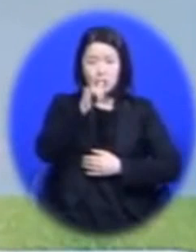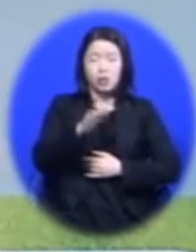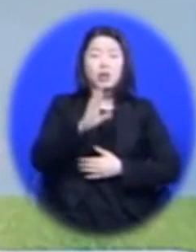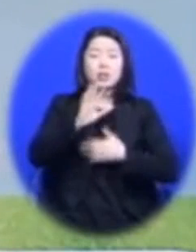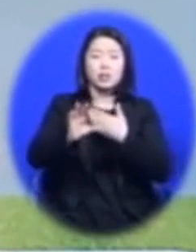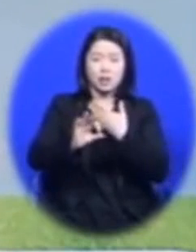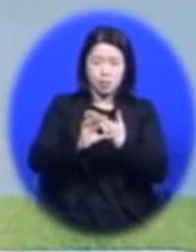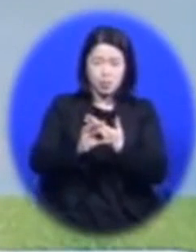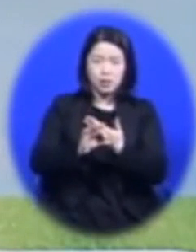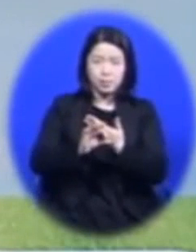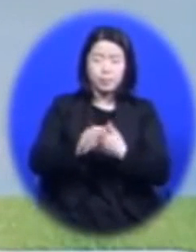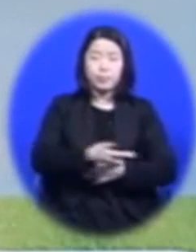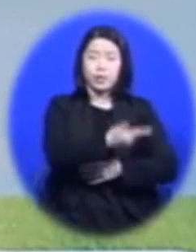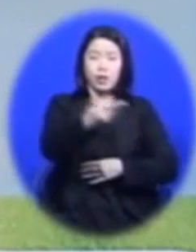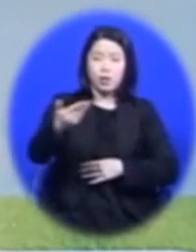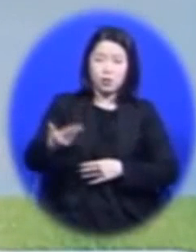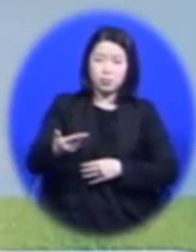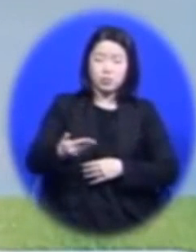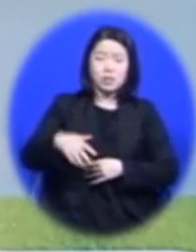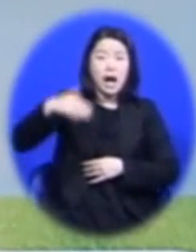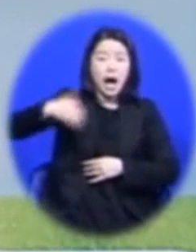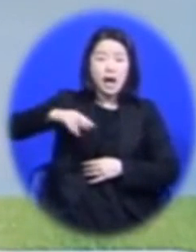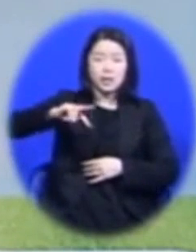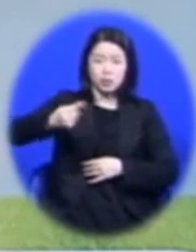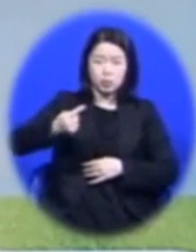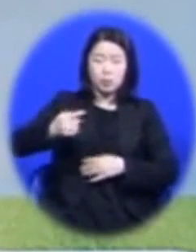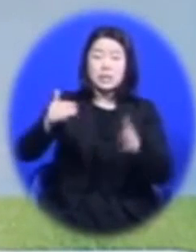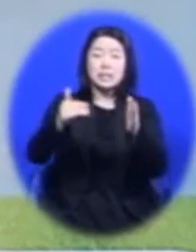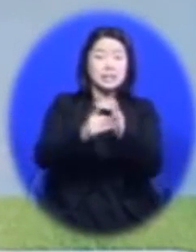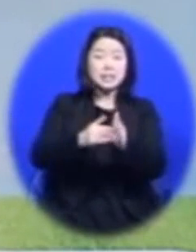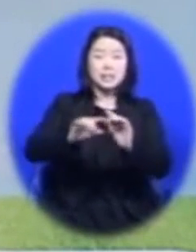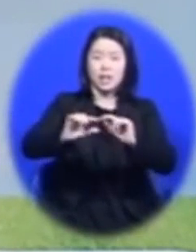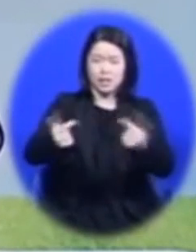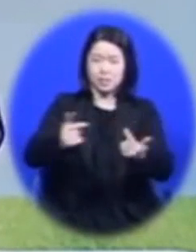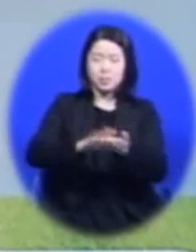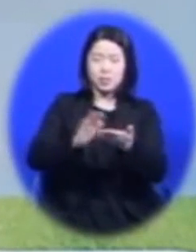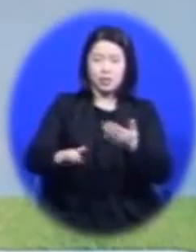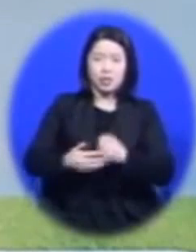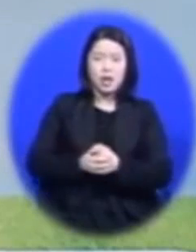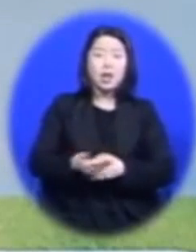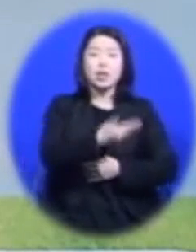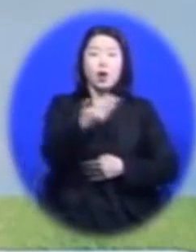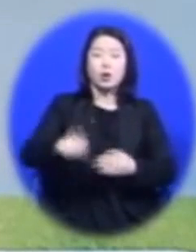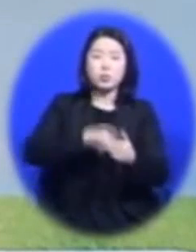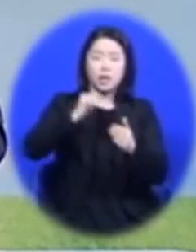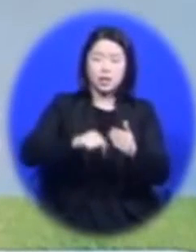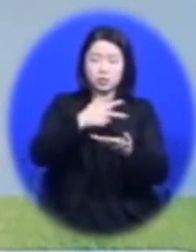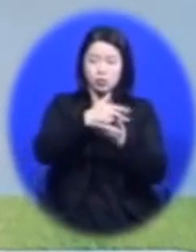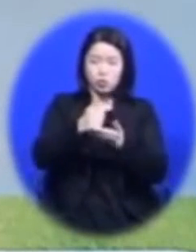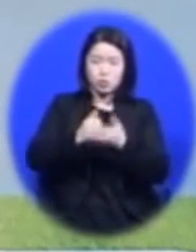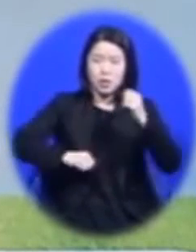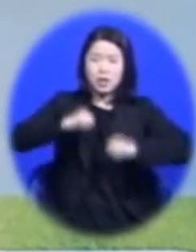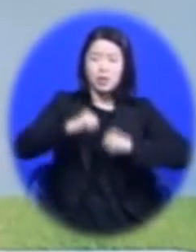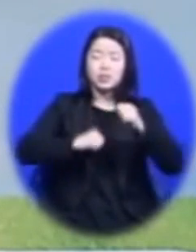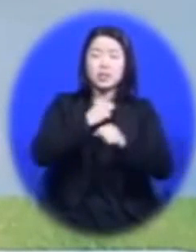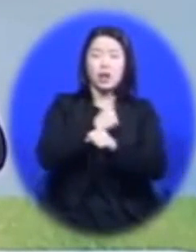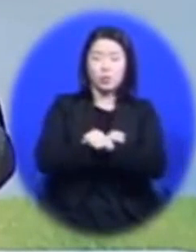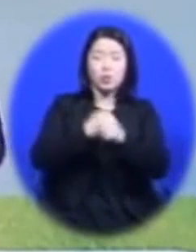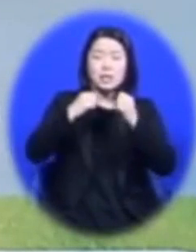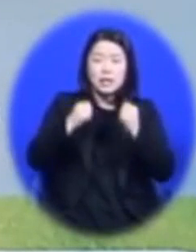그렇다면 여러분은 아직도 끝 아닙니다. 여러분 안에서 주님이 역사하고 계신